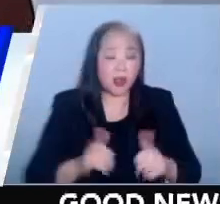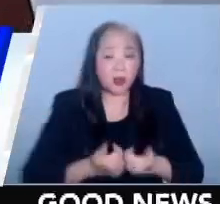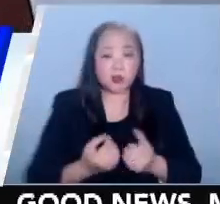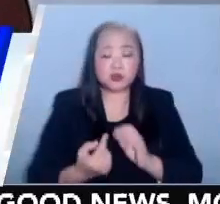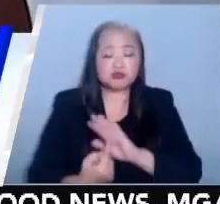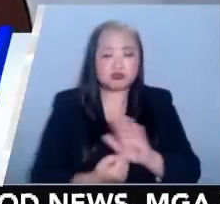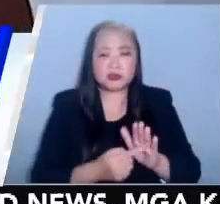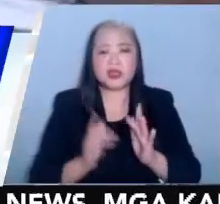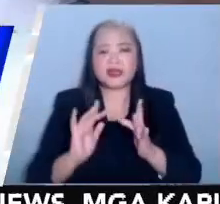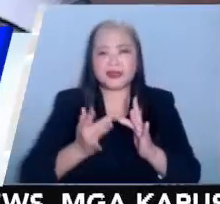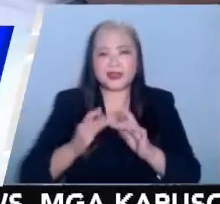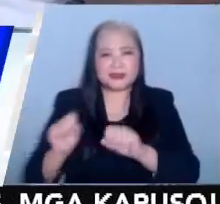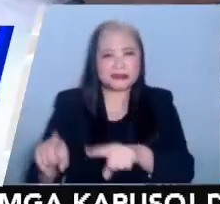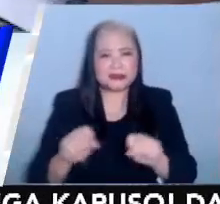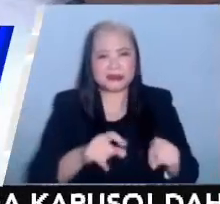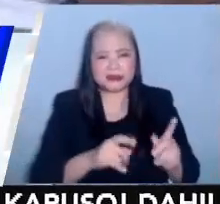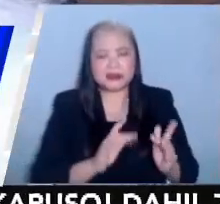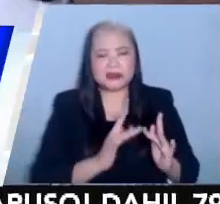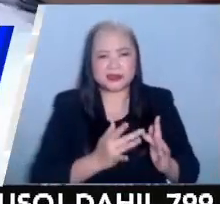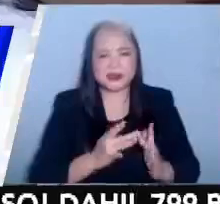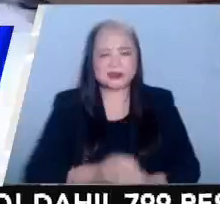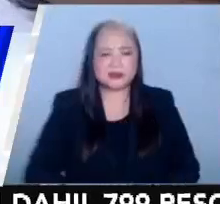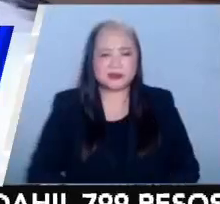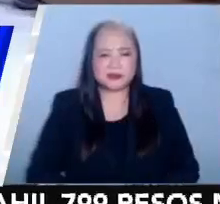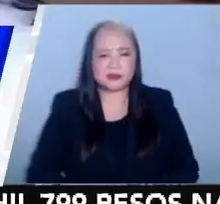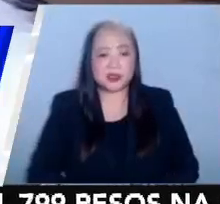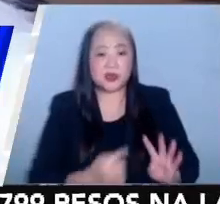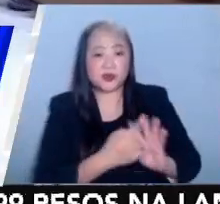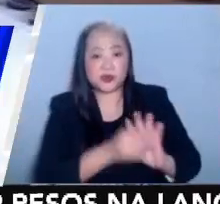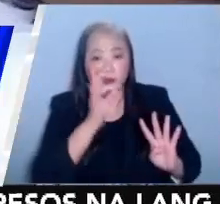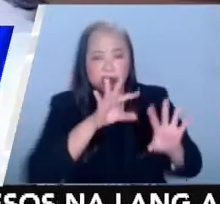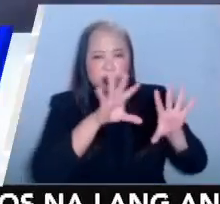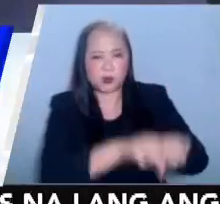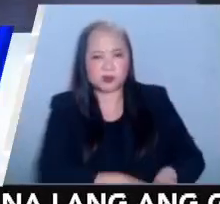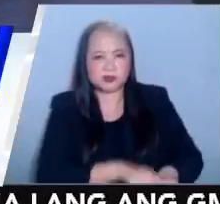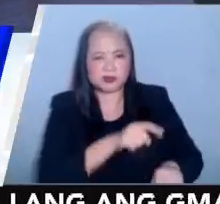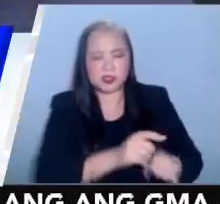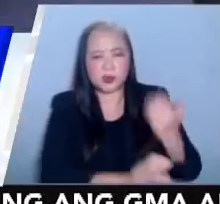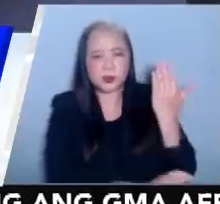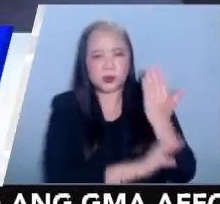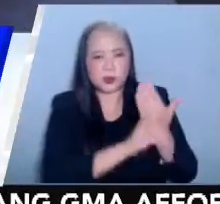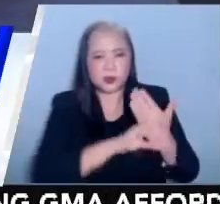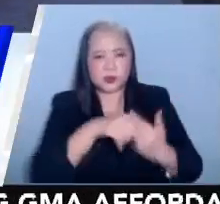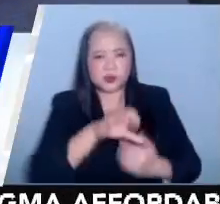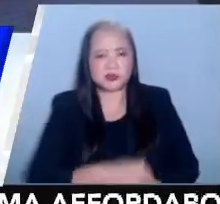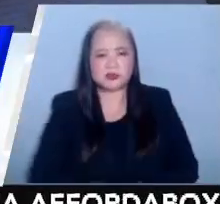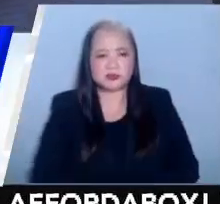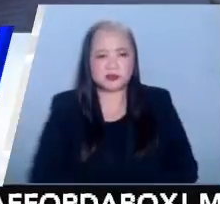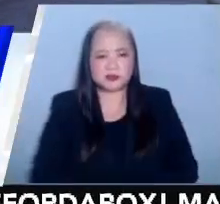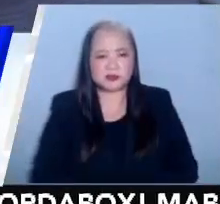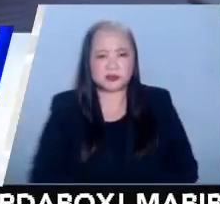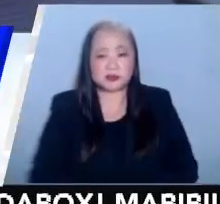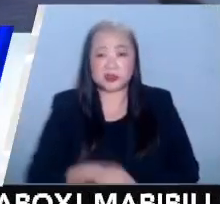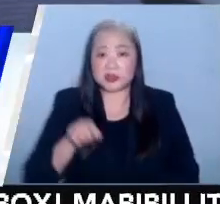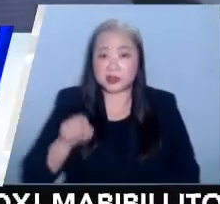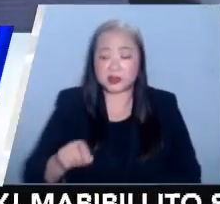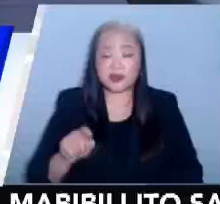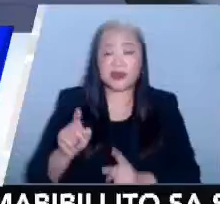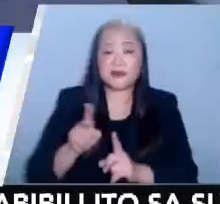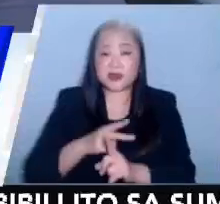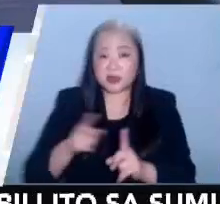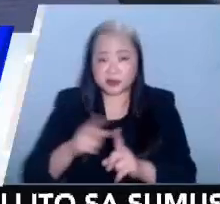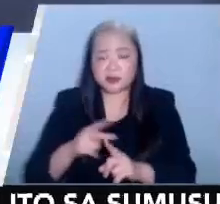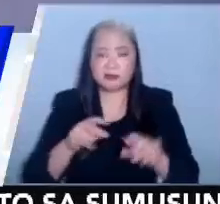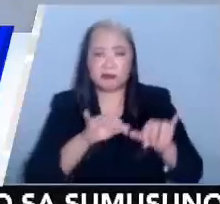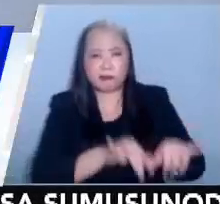Pilipino ang naaresto sa entrapment operation sa isang condominium sa Quezon City. Hinahouse po itong mga victim natin doon. At the same time, doon na rin yung